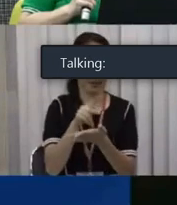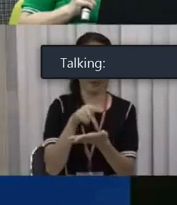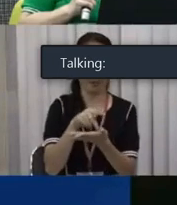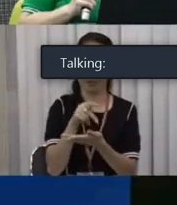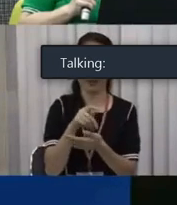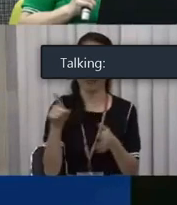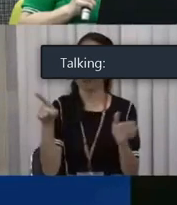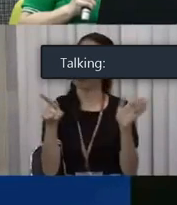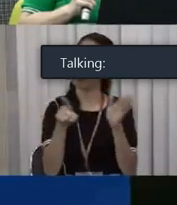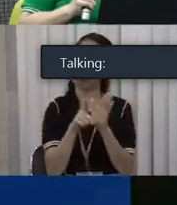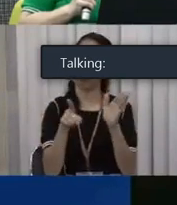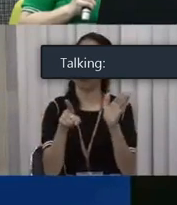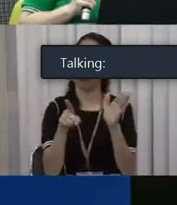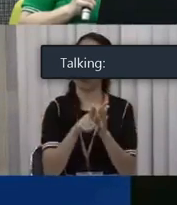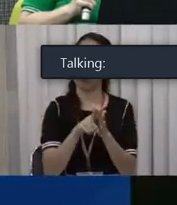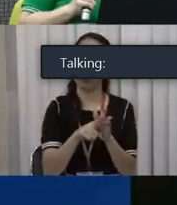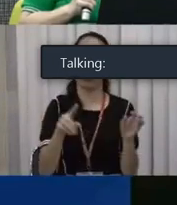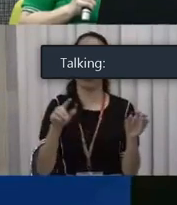wages o